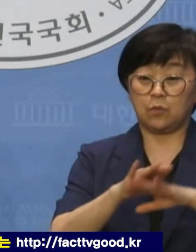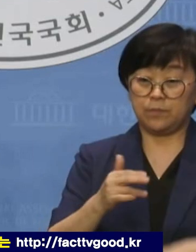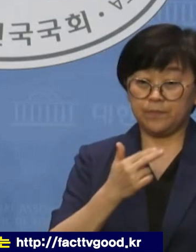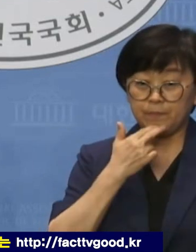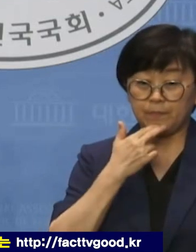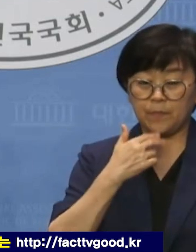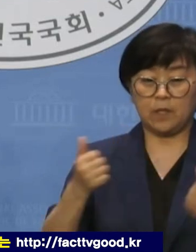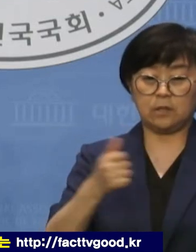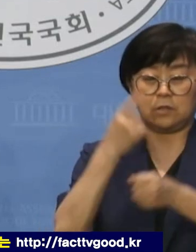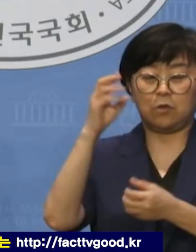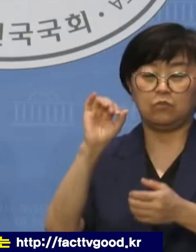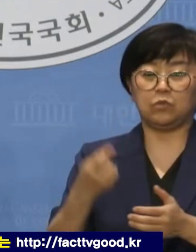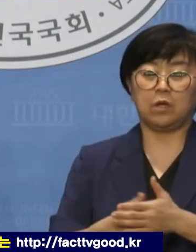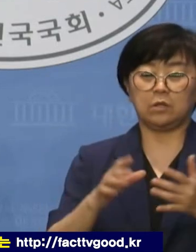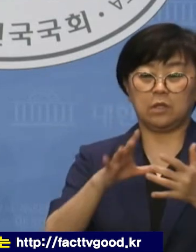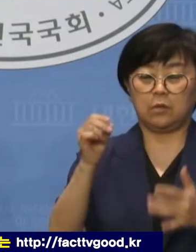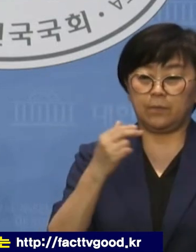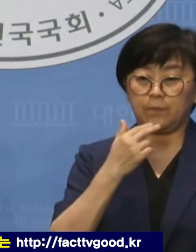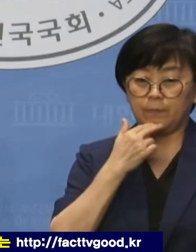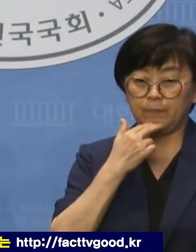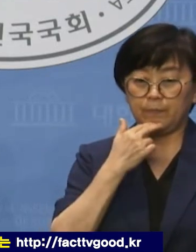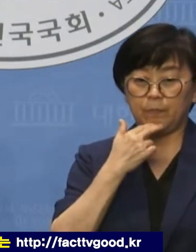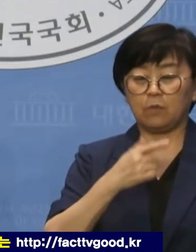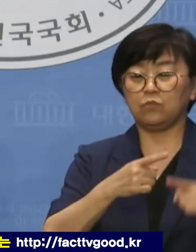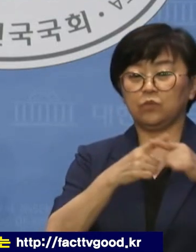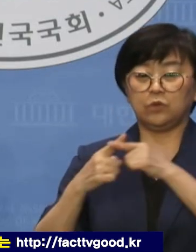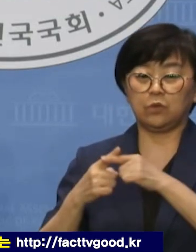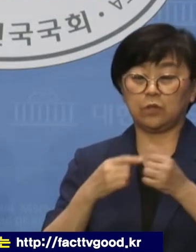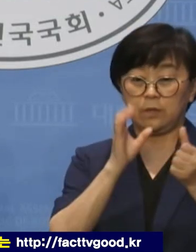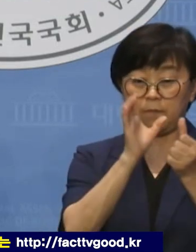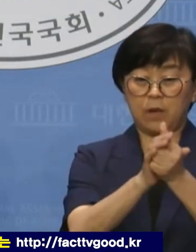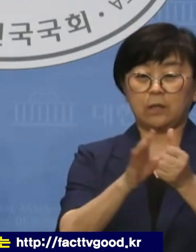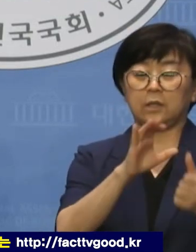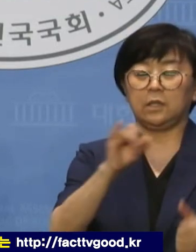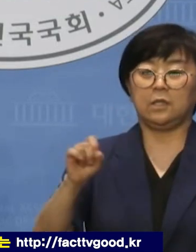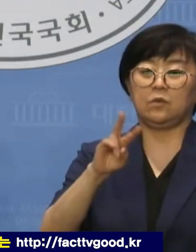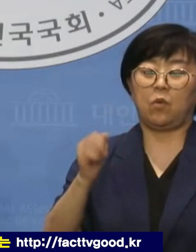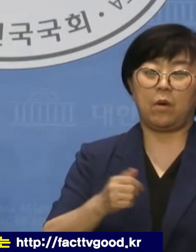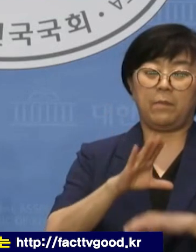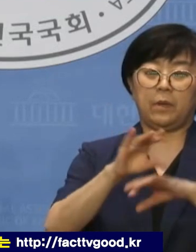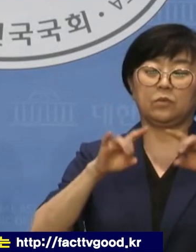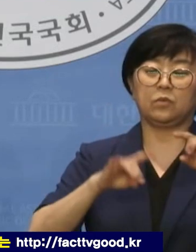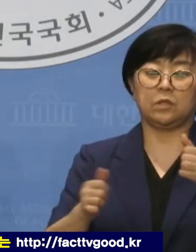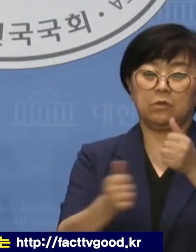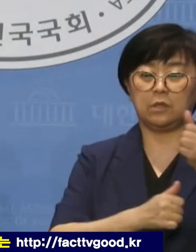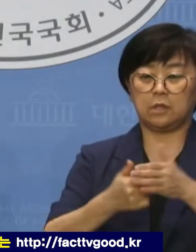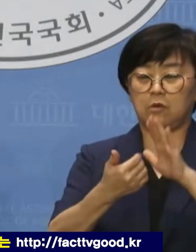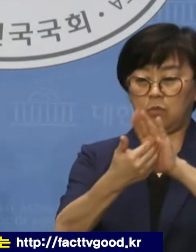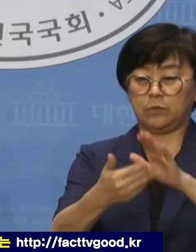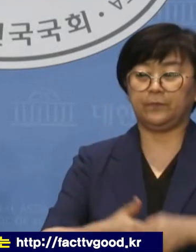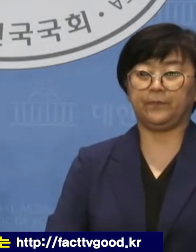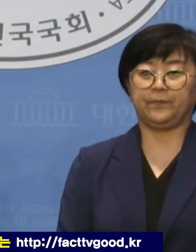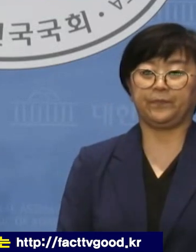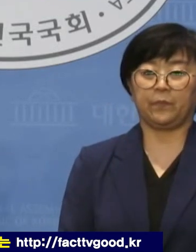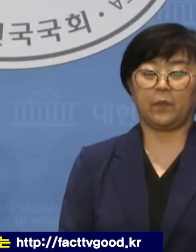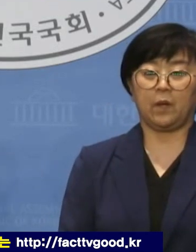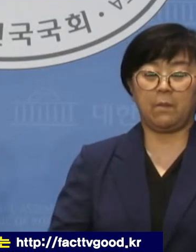없이 인사청문 보고서 채택 없이 일방적으로 임명한 이동관 방통위원장을 거부합니다.